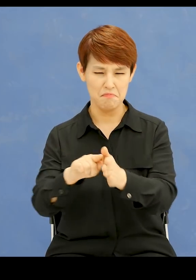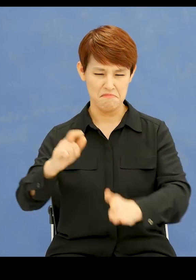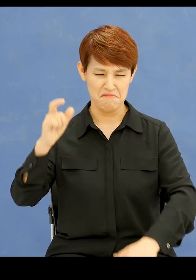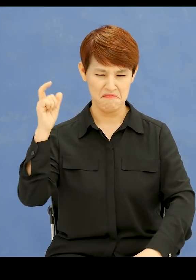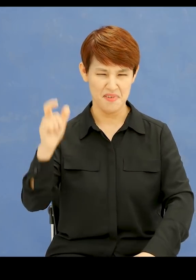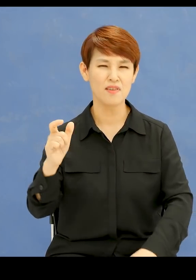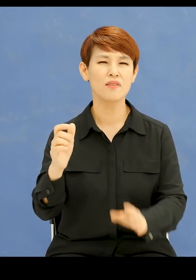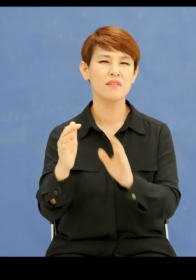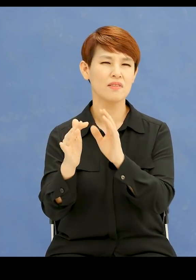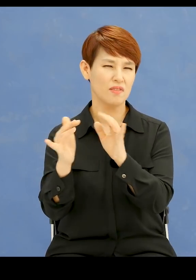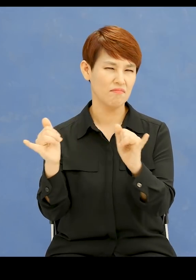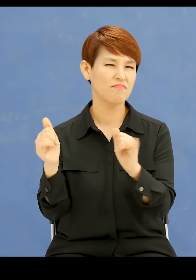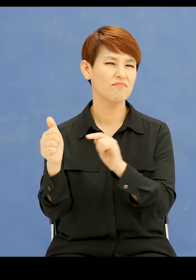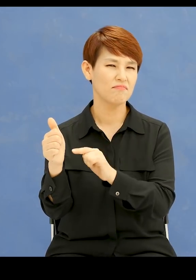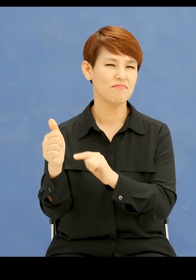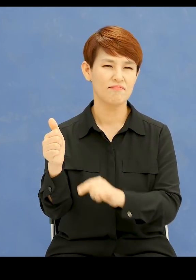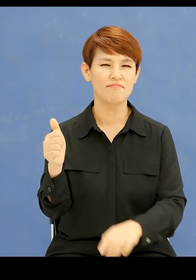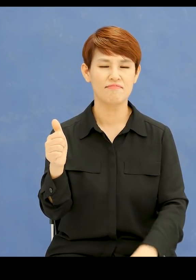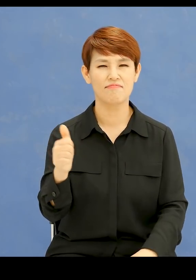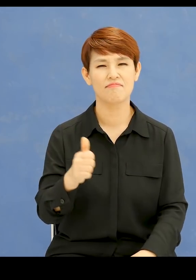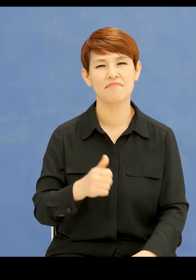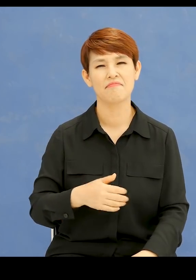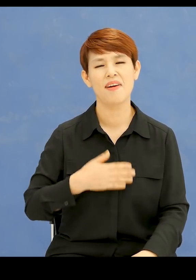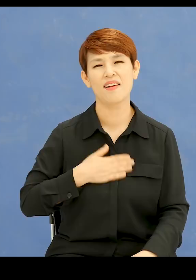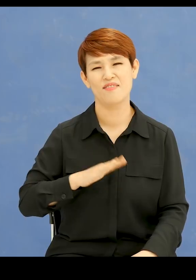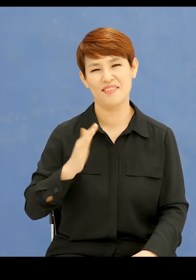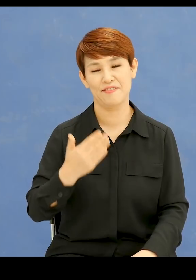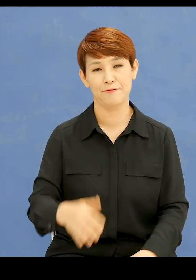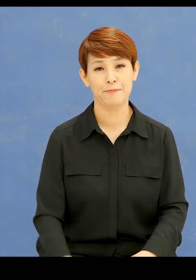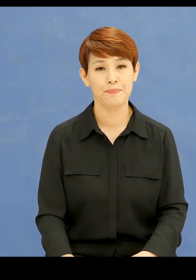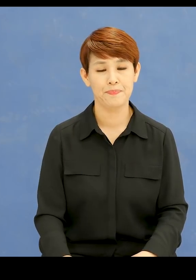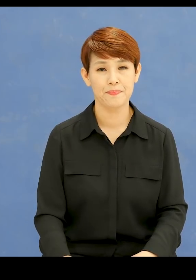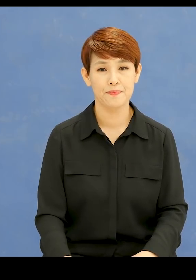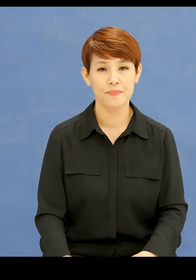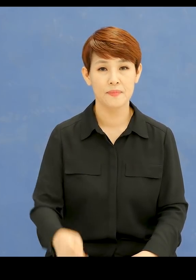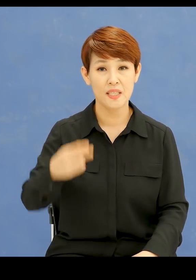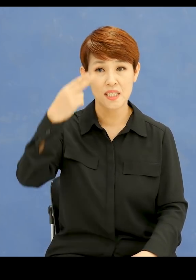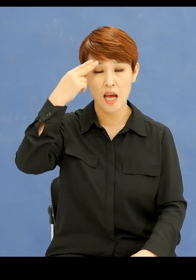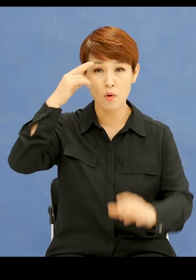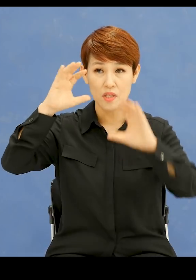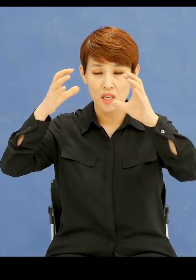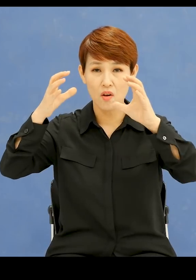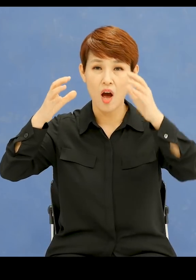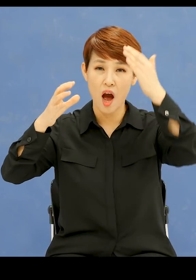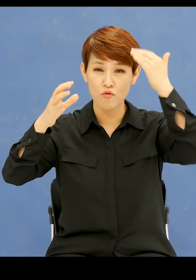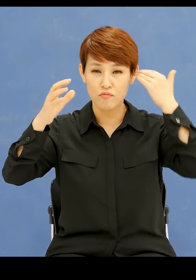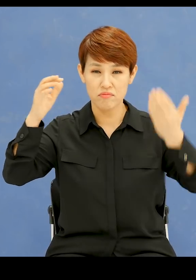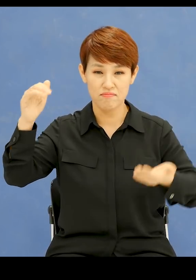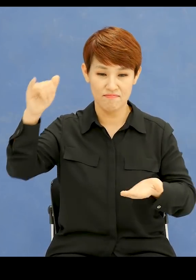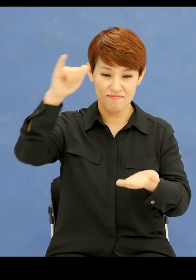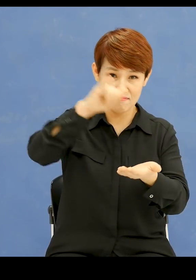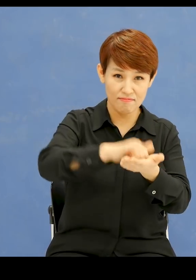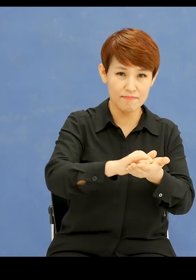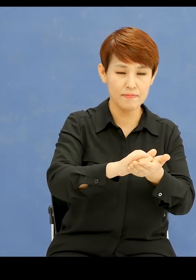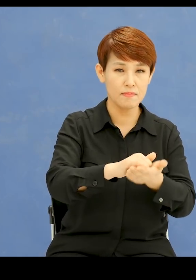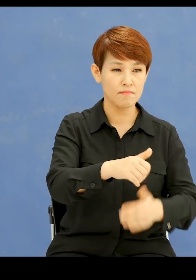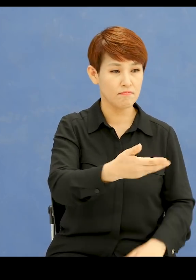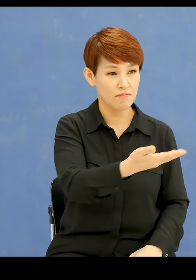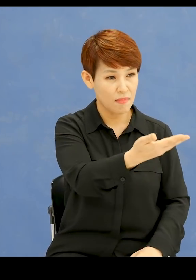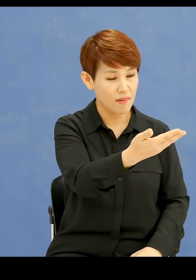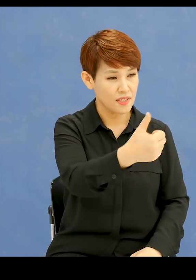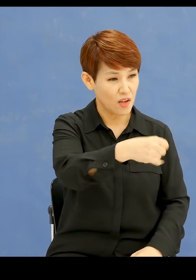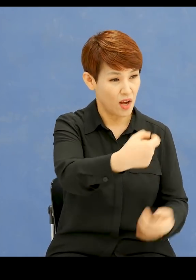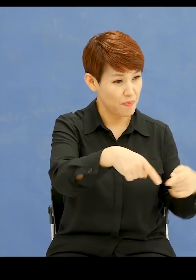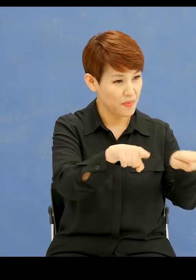굉장히 독실하셨구나라는 것들을 제가 알게 됐죠. 그러면 이제 이슬람 사우디에서 가끔 한국에 오시면 네. 자녀들 데리고 성전도